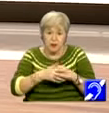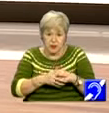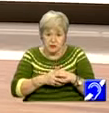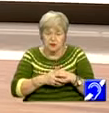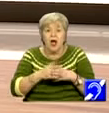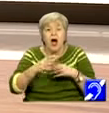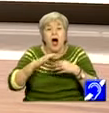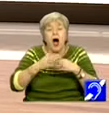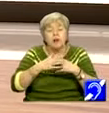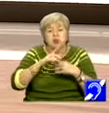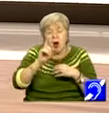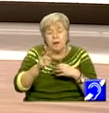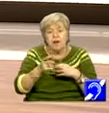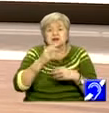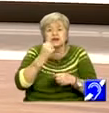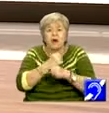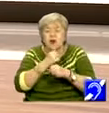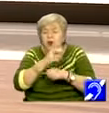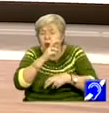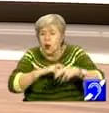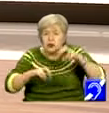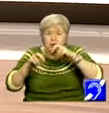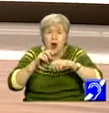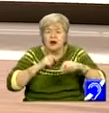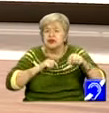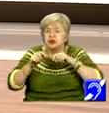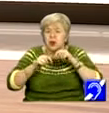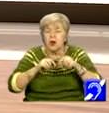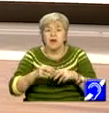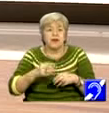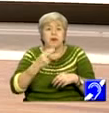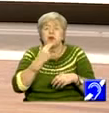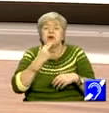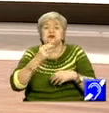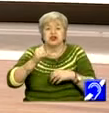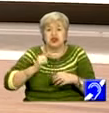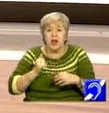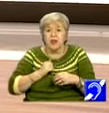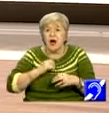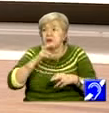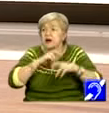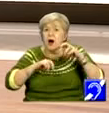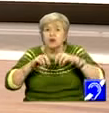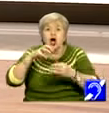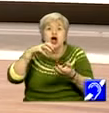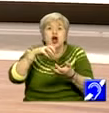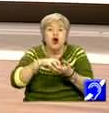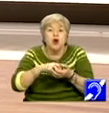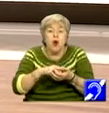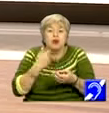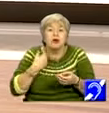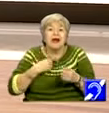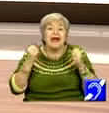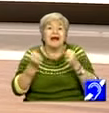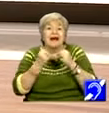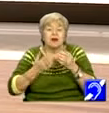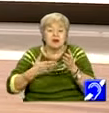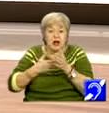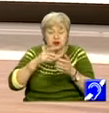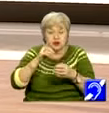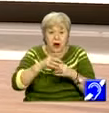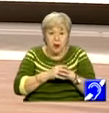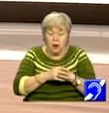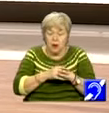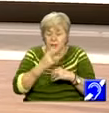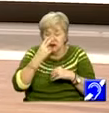din apropiere au fost organizate filtre în trafic, iar echipe de poliție și jandarmi cercetează zonele mai puțin accesibile. Avertizez, sunt detalii cu